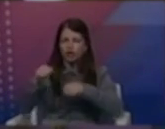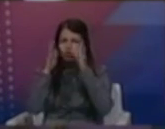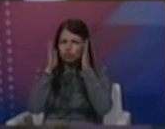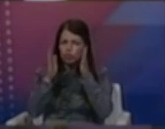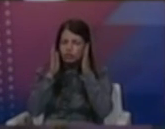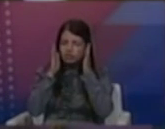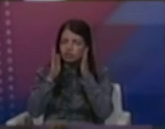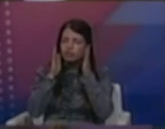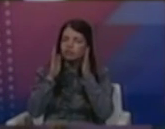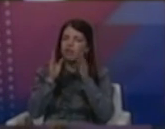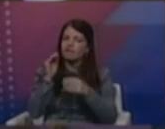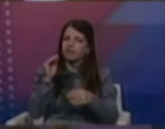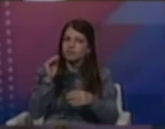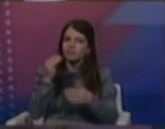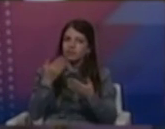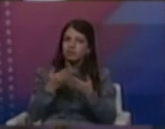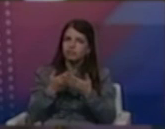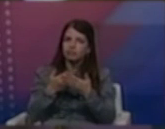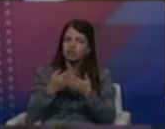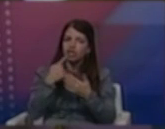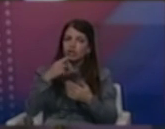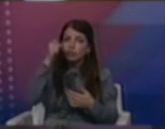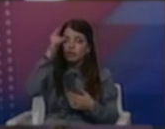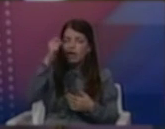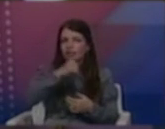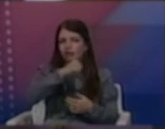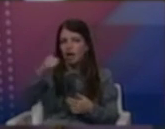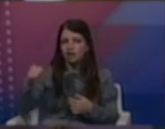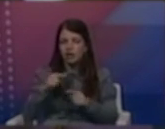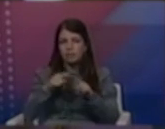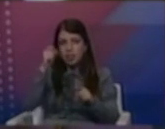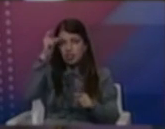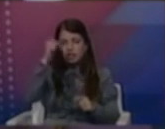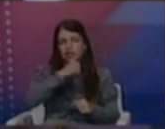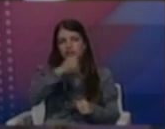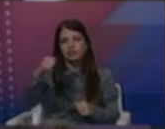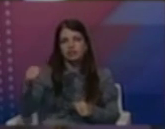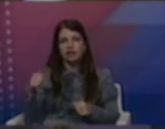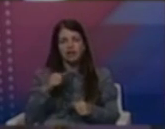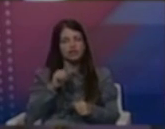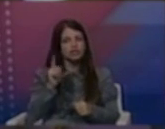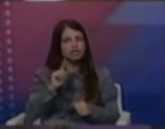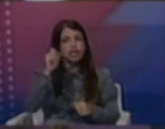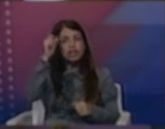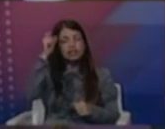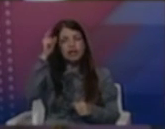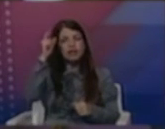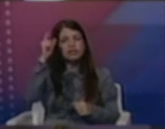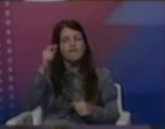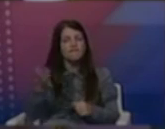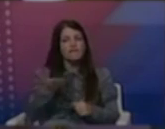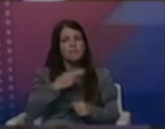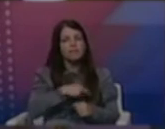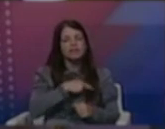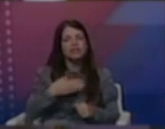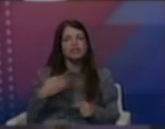prudenza kollha possibbli biex iwasslu l-idejat tagħna. Imma l-idejat tagħna huma l-idejat ta' fejn iridu